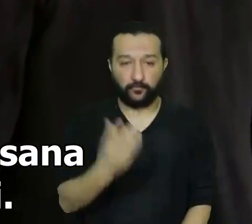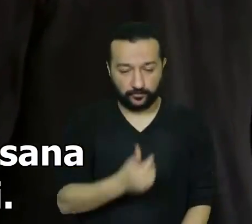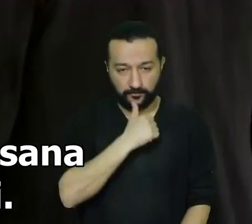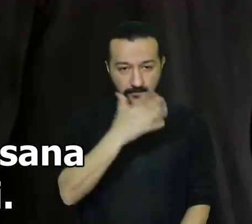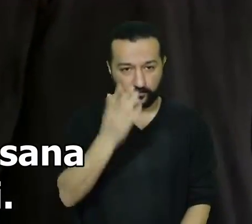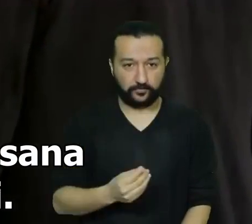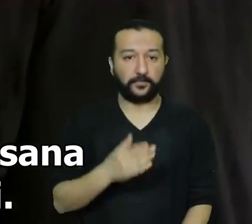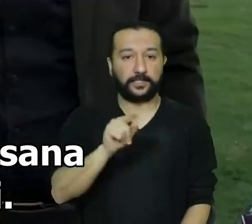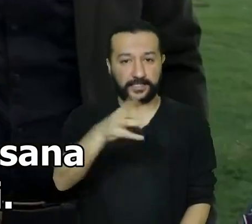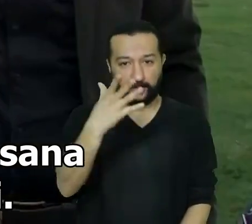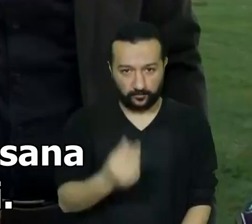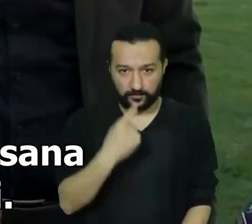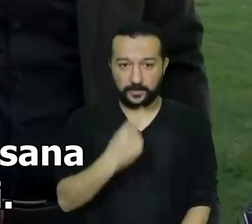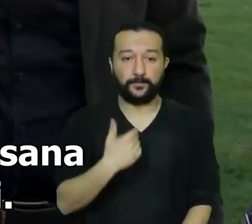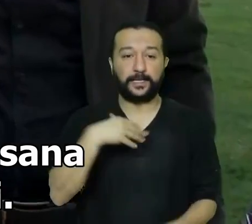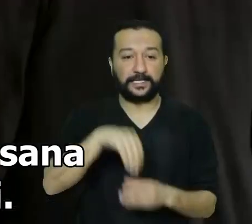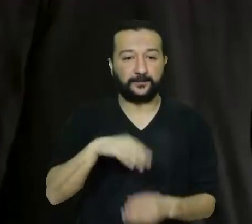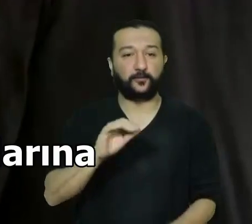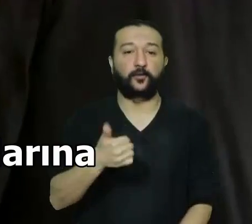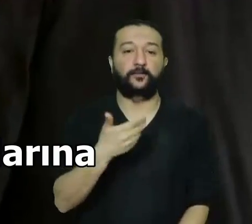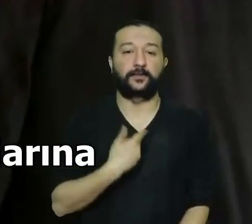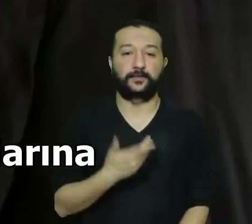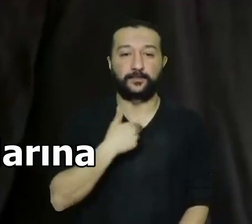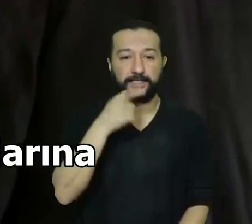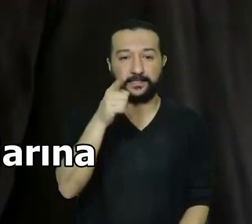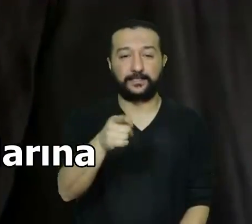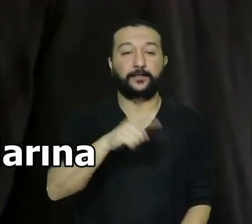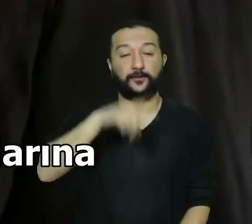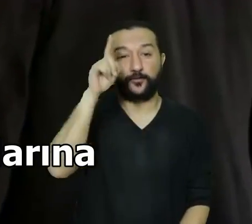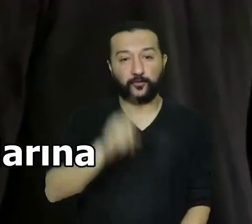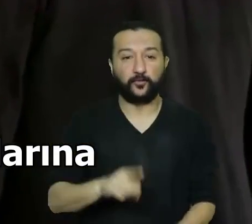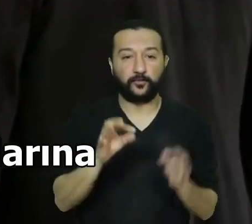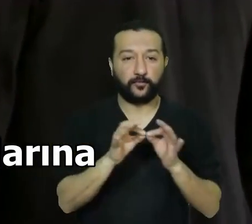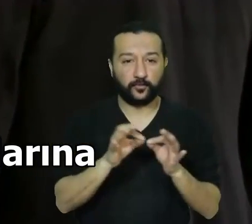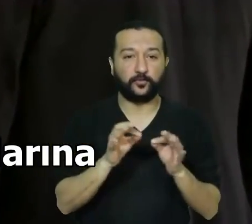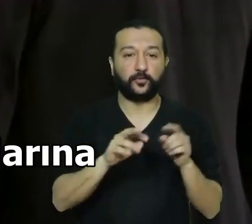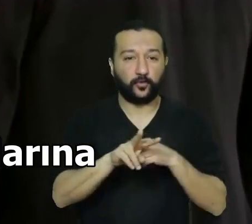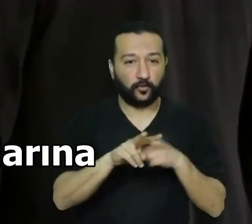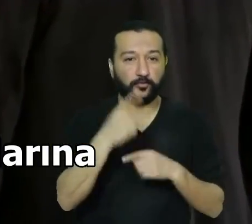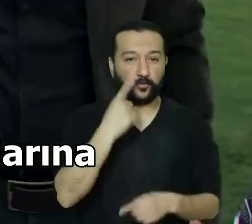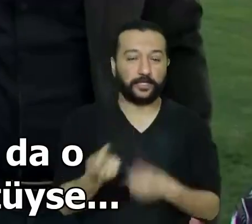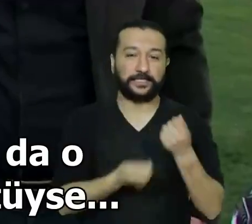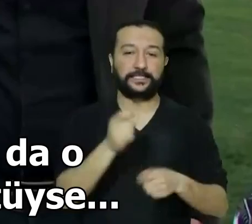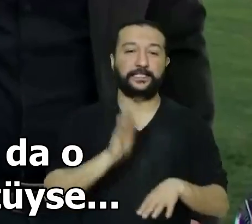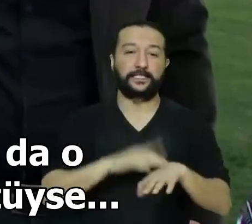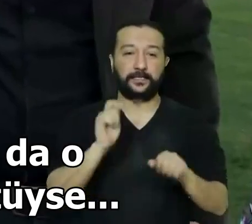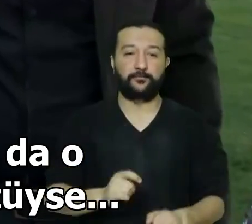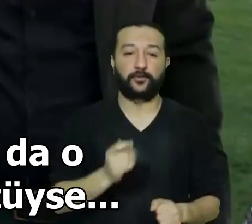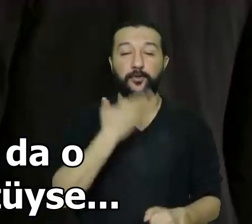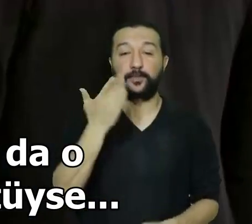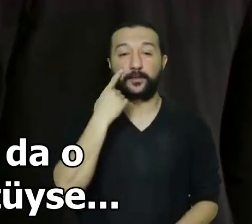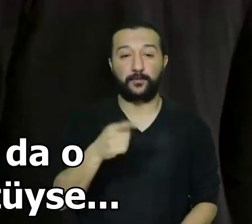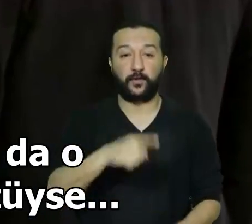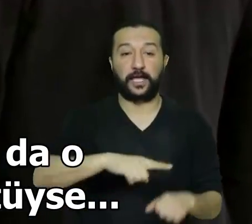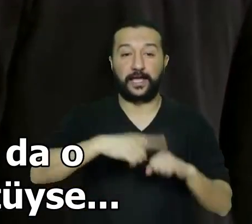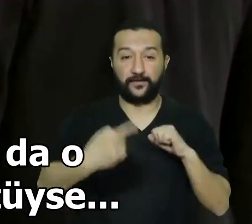mu efendim? Dedi mi sana ne? Benim için çok önemli. Ben senin günlük burç yorumlarına göre hareket ediyorum. Mesela bakıyorum